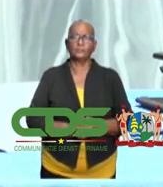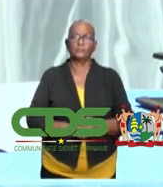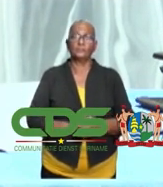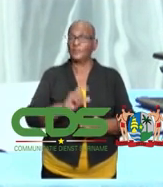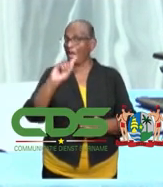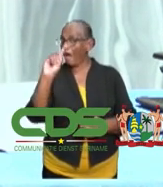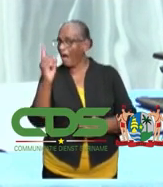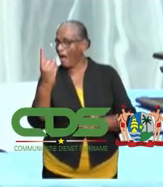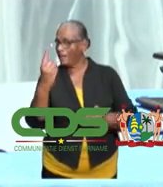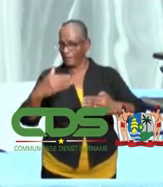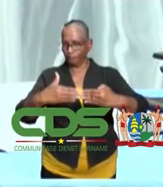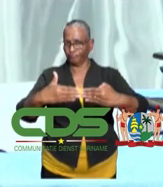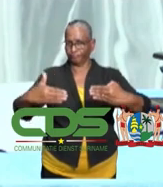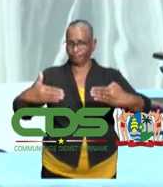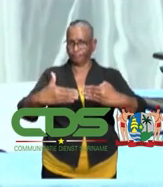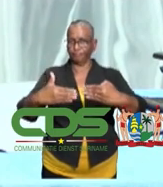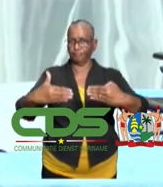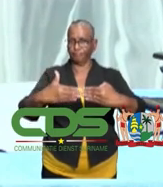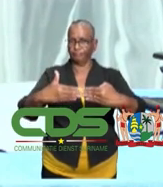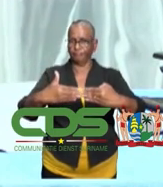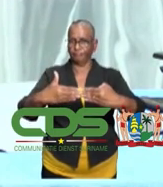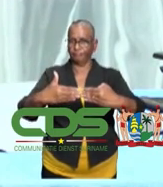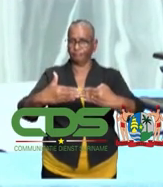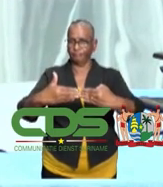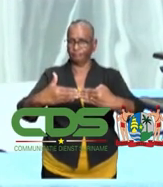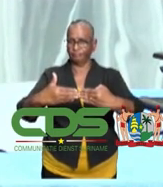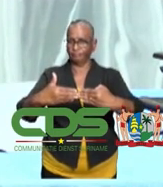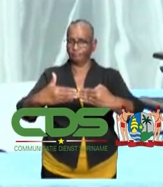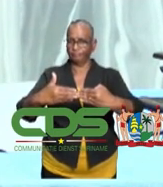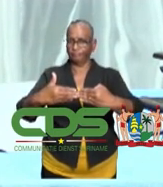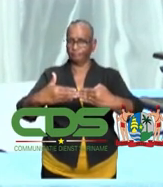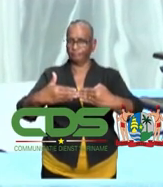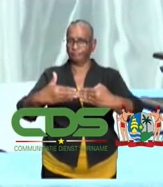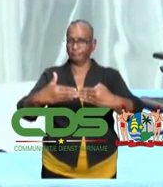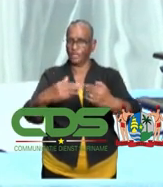Alleen is er een grens daar gesteld van